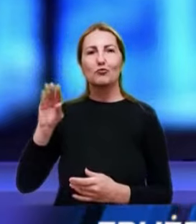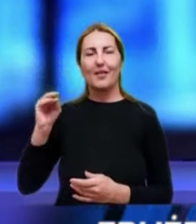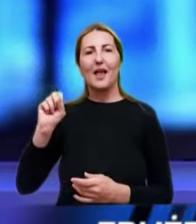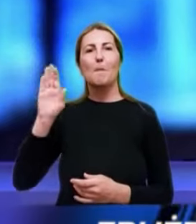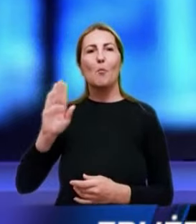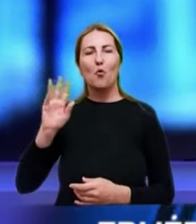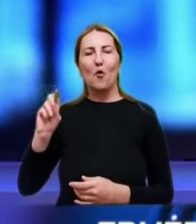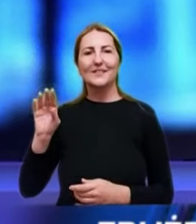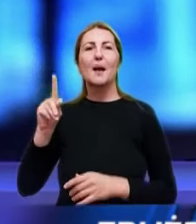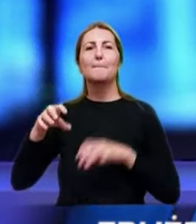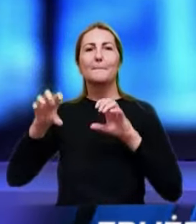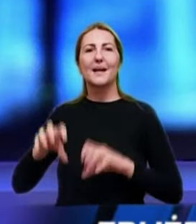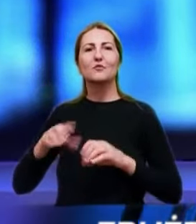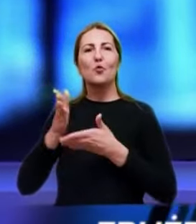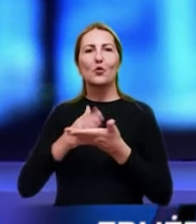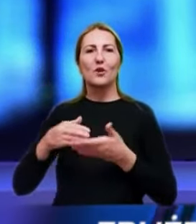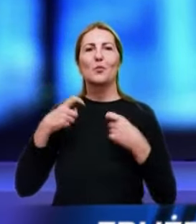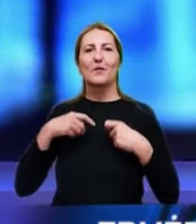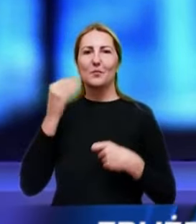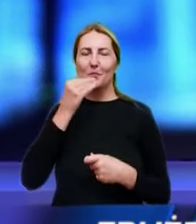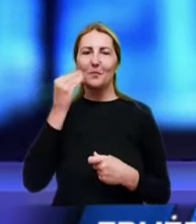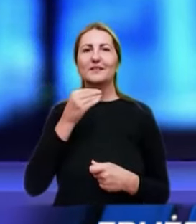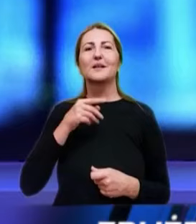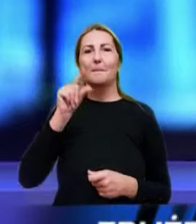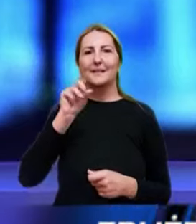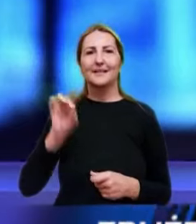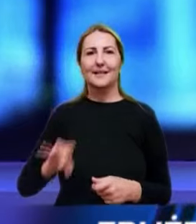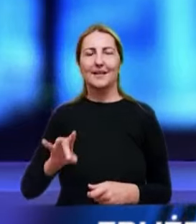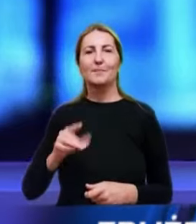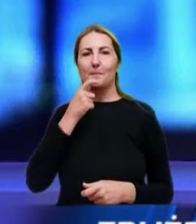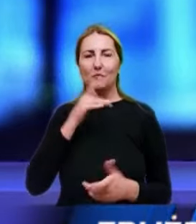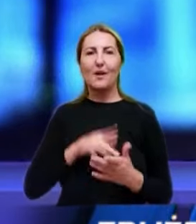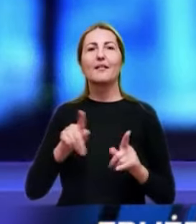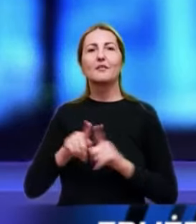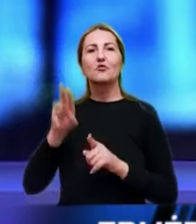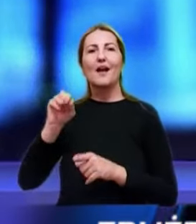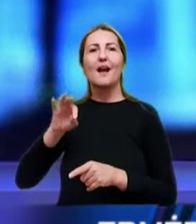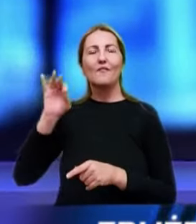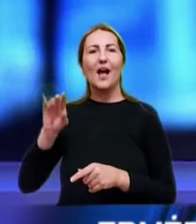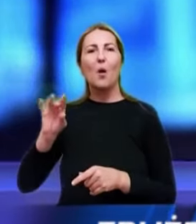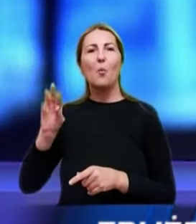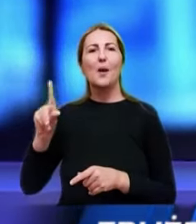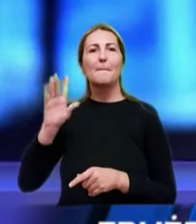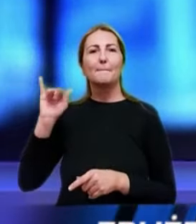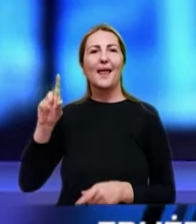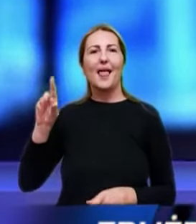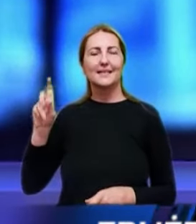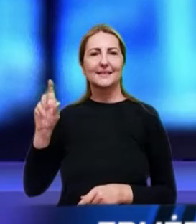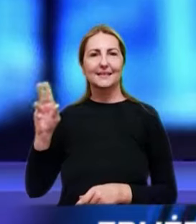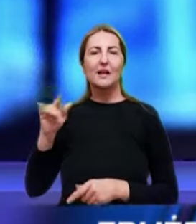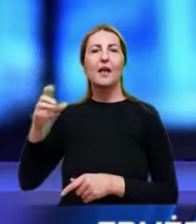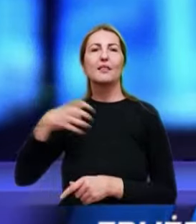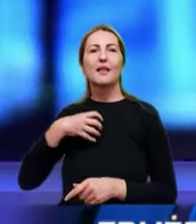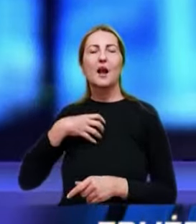oddziału Kujawsko-Pomorskiego Polskiego Związku Głuchych oraz Rafał Bielecki, dyrektor Kujawsko-Pomorskiego Specjalnego